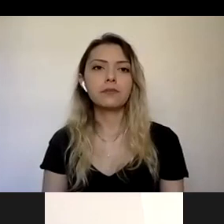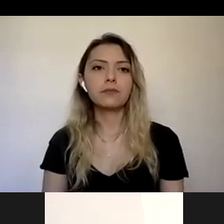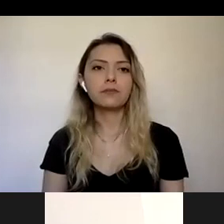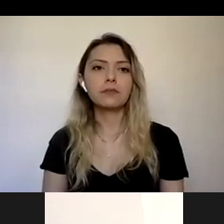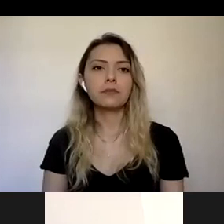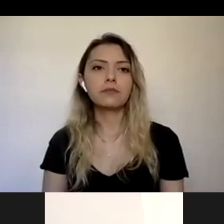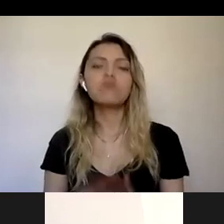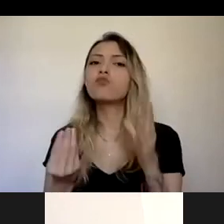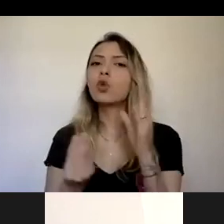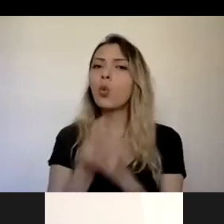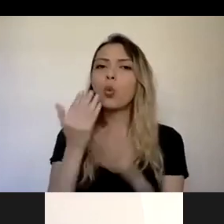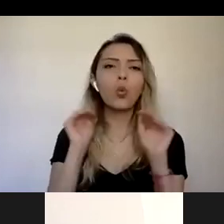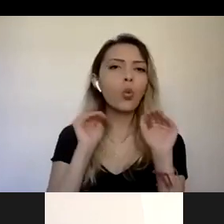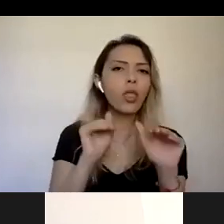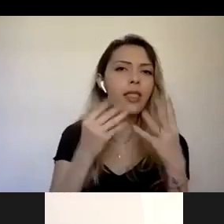kurduğu, desteklediği